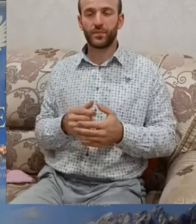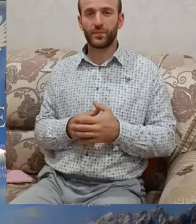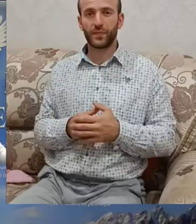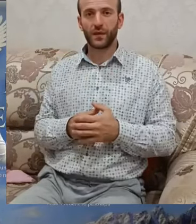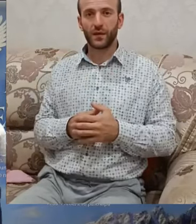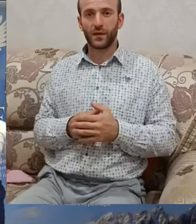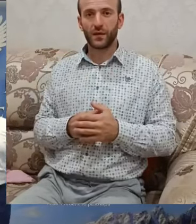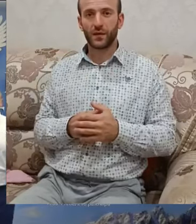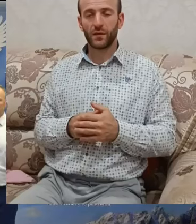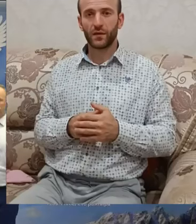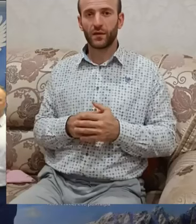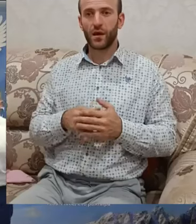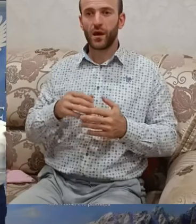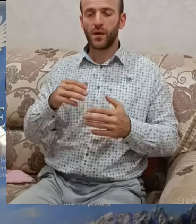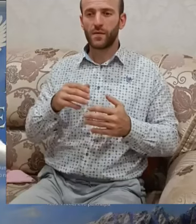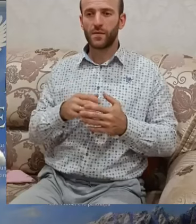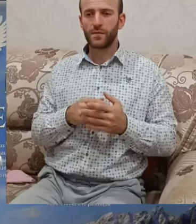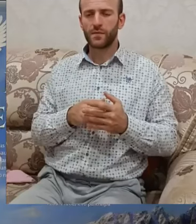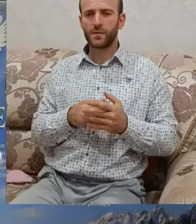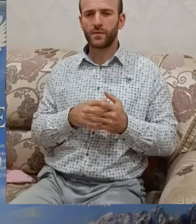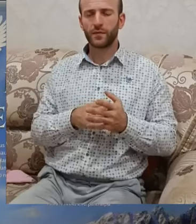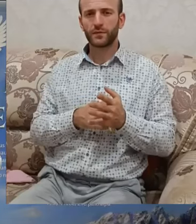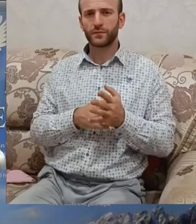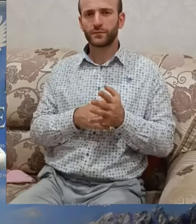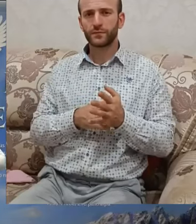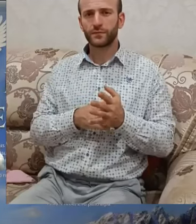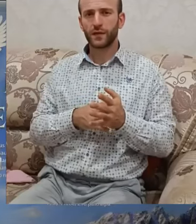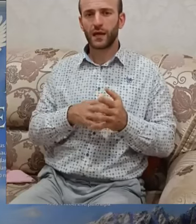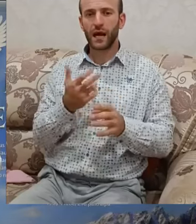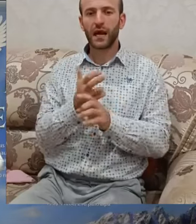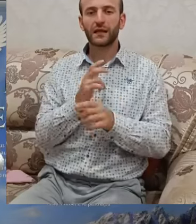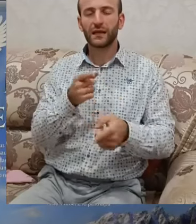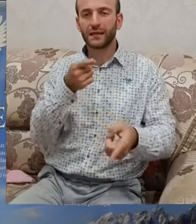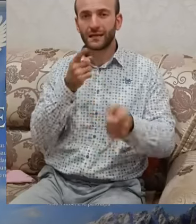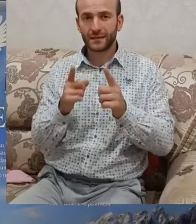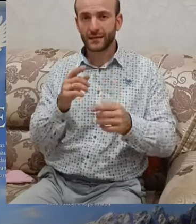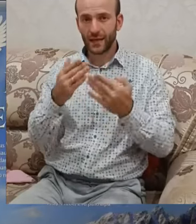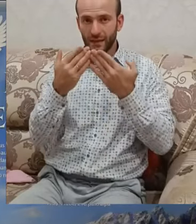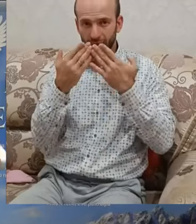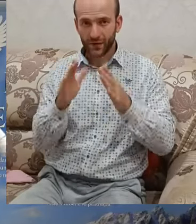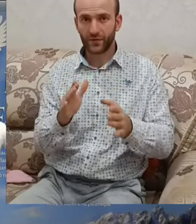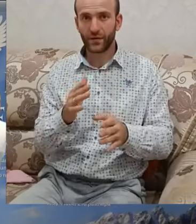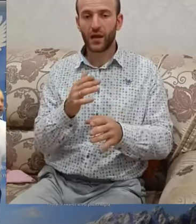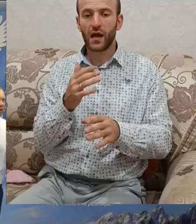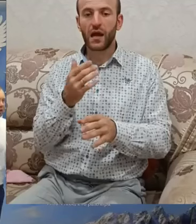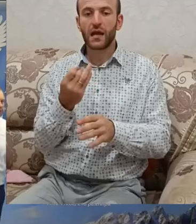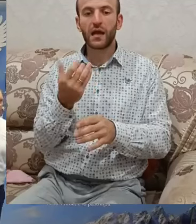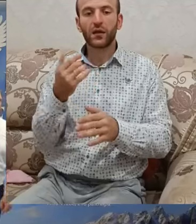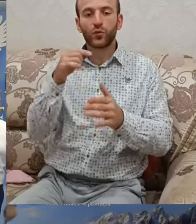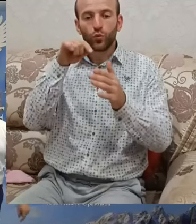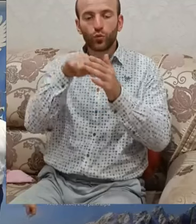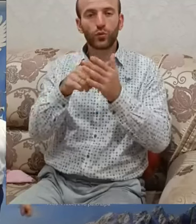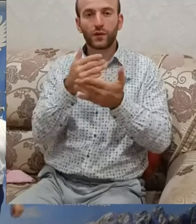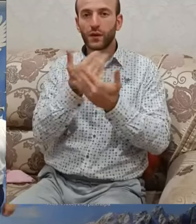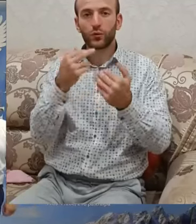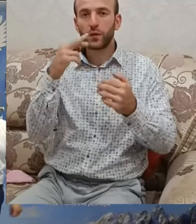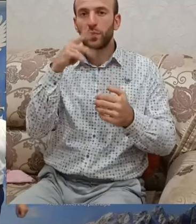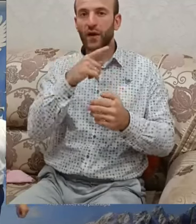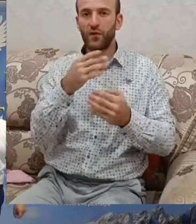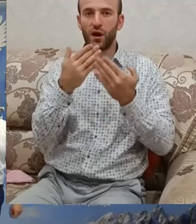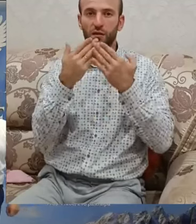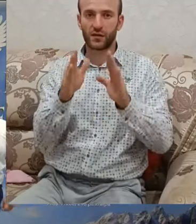теисингас апрещимас. Это нера клейдингас апрещимас. Истинное откровение это не то. О, конечно, это тот же самый вчера, сегодня и во веки. А что значит то, что